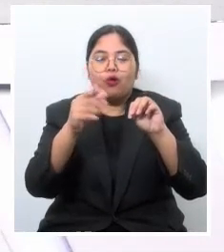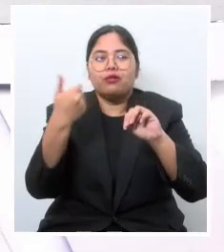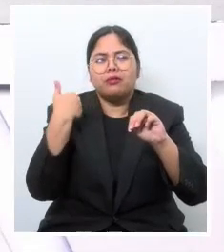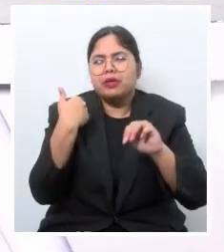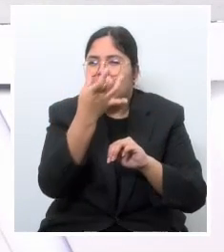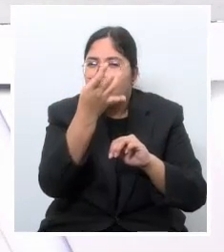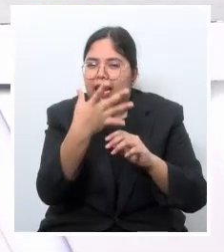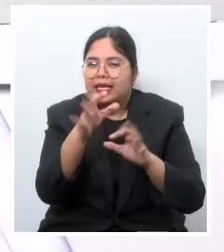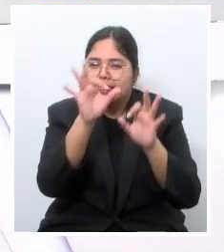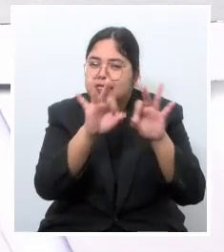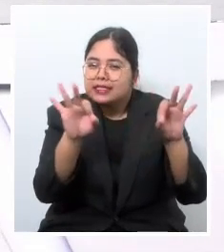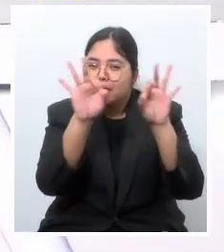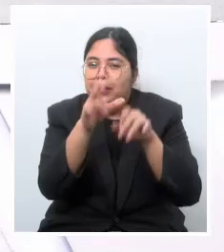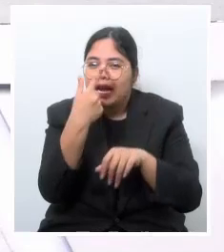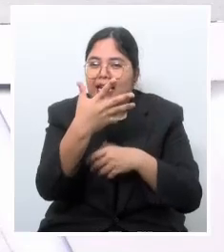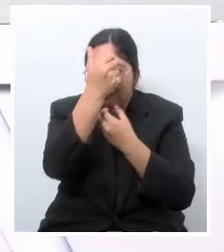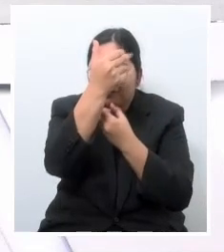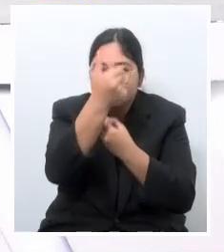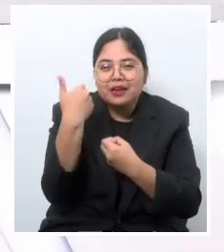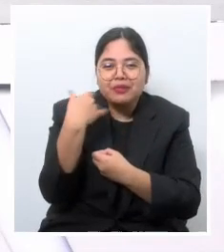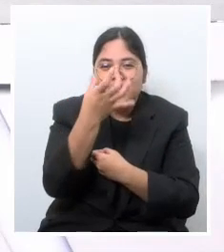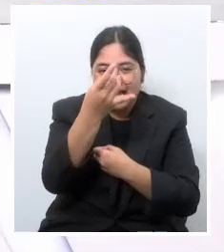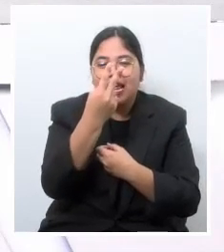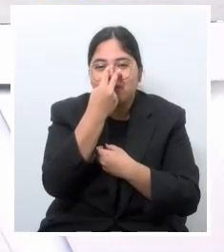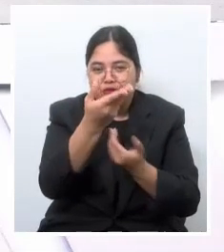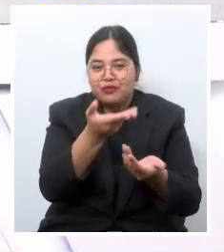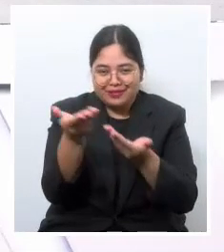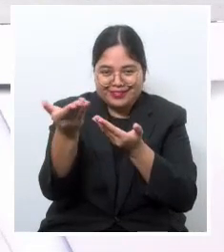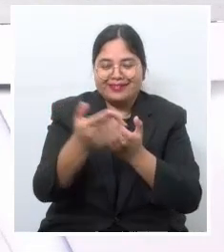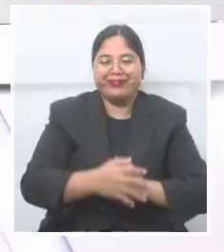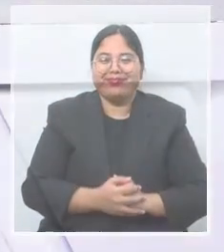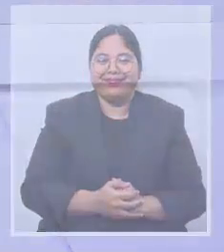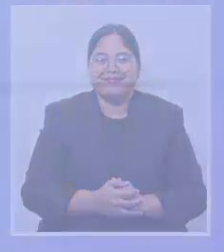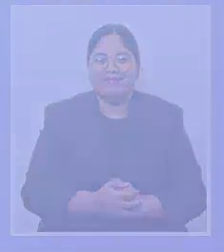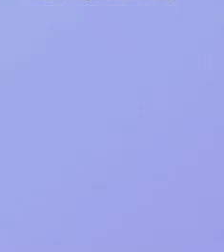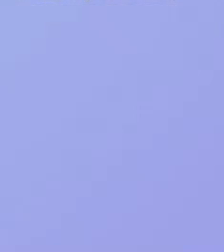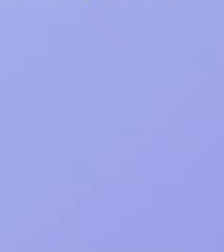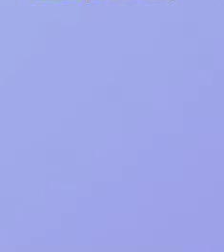อะไรเด่นและน่าสนใจไปติดตามรับชมกันพร้อมๆกับน้องๆสะภานักเรียน